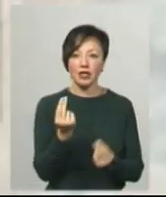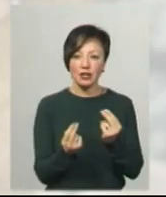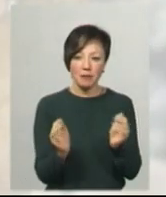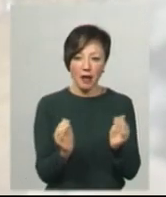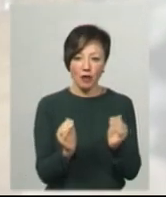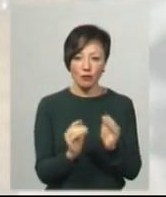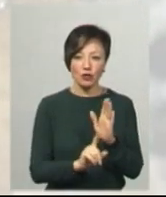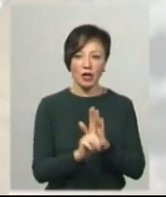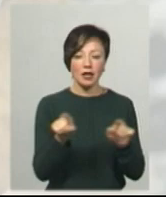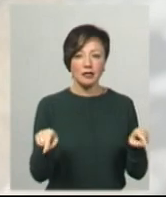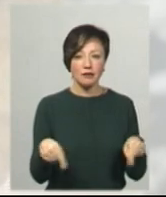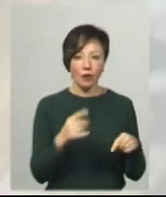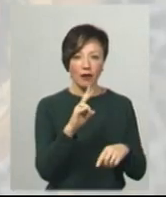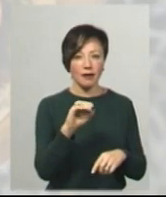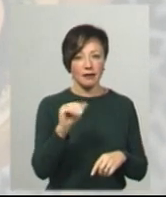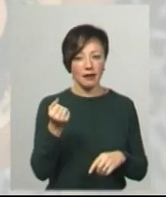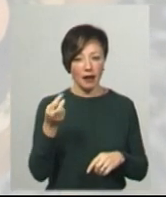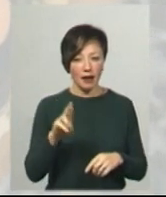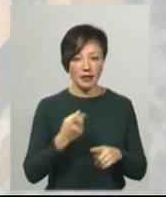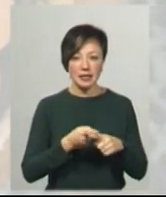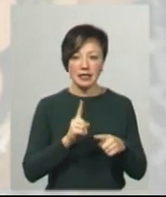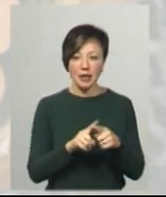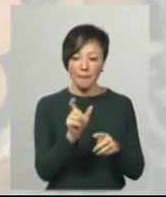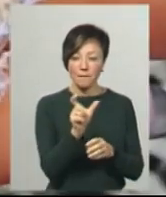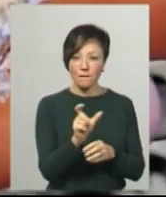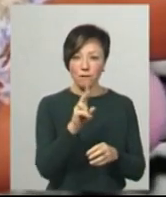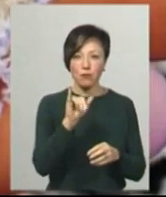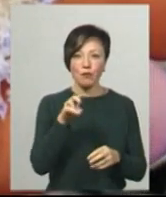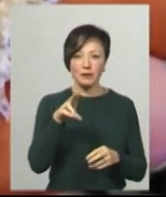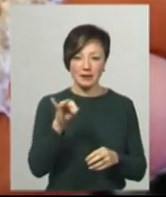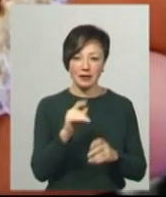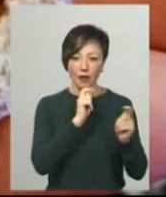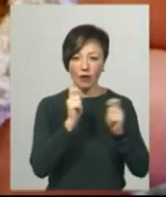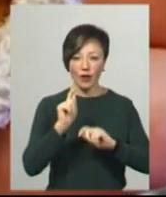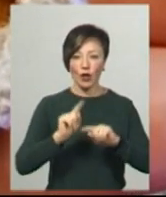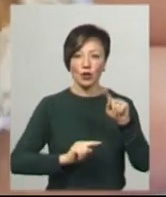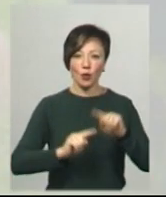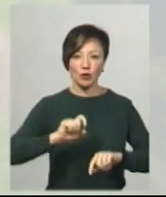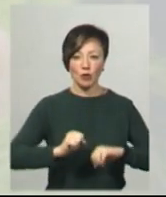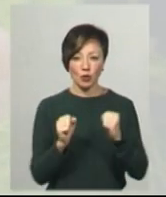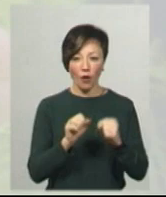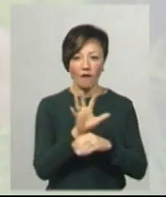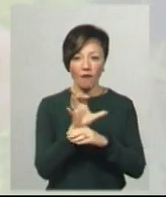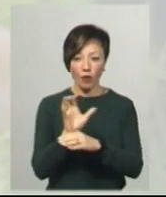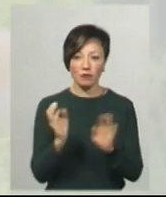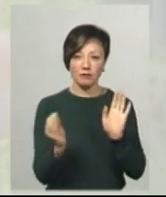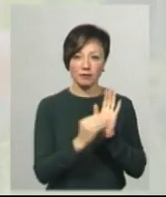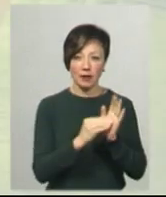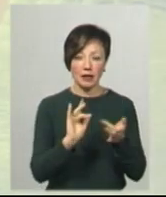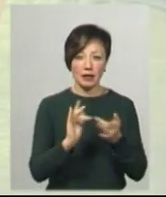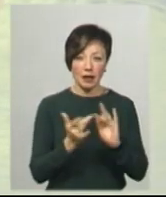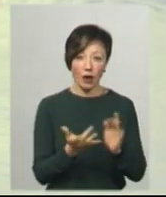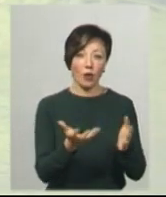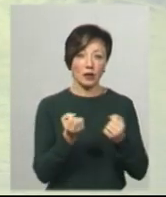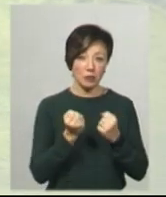мініатюрі, які почала створювати Наталя Казанцева-Примак – це попси. Вона їх дарувала своїм друзям та родичам. Фото власних виробів почала викладати у соцмережах